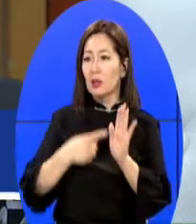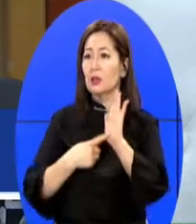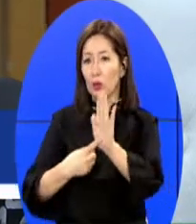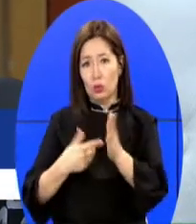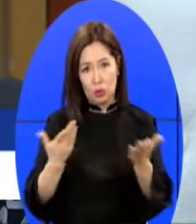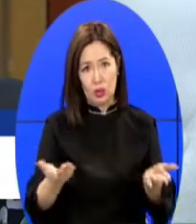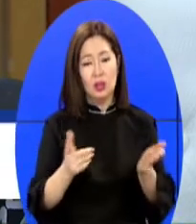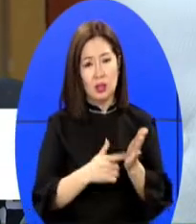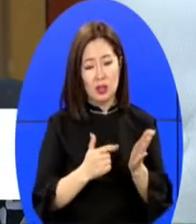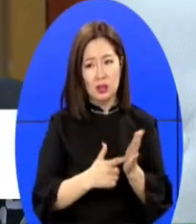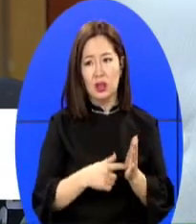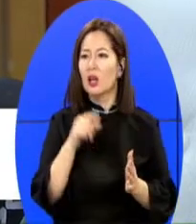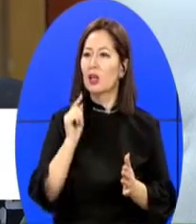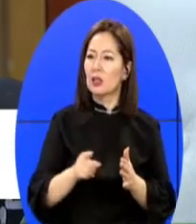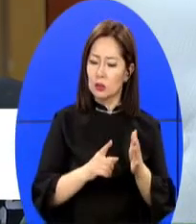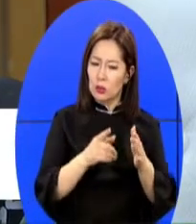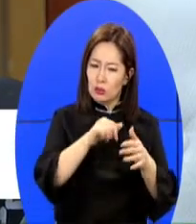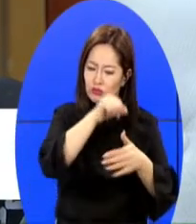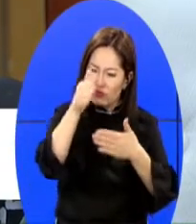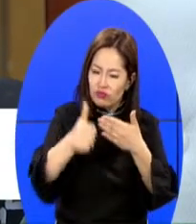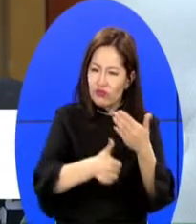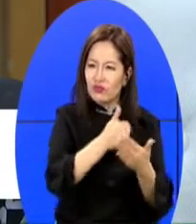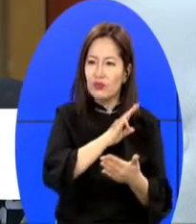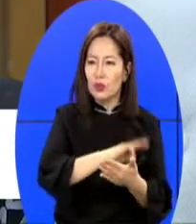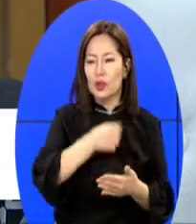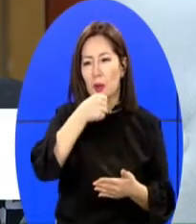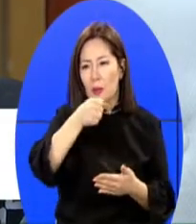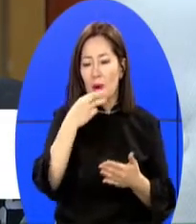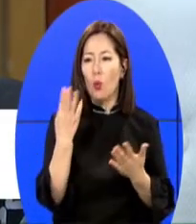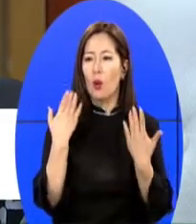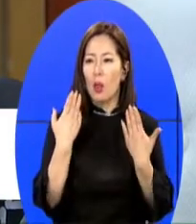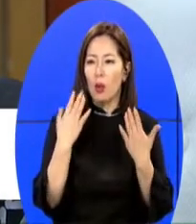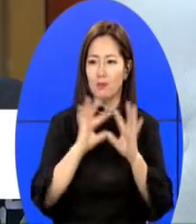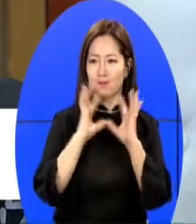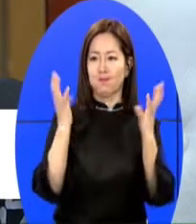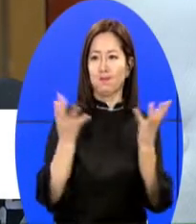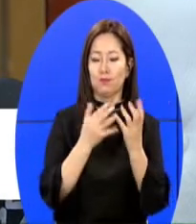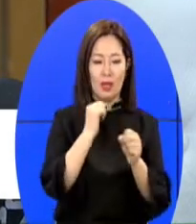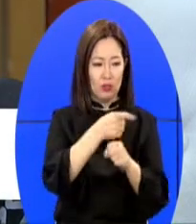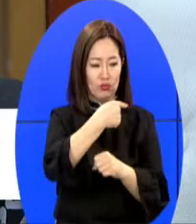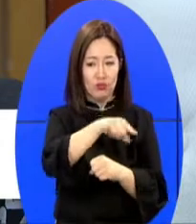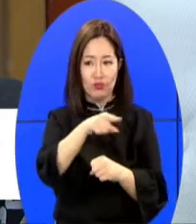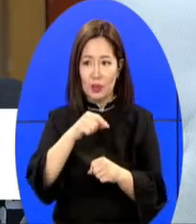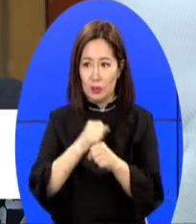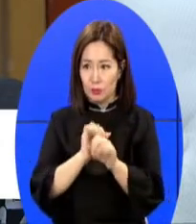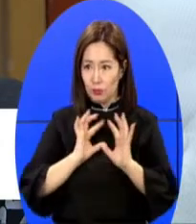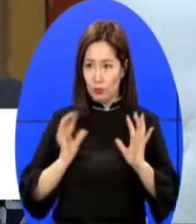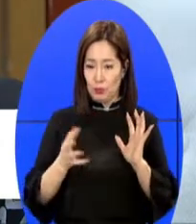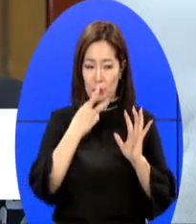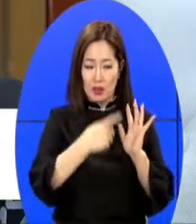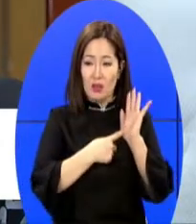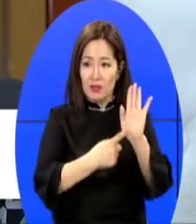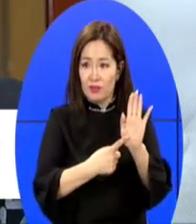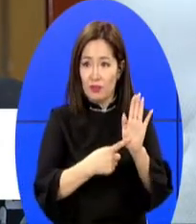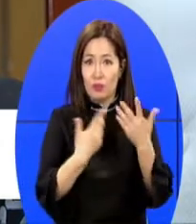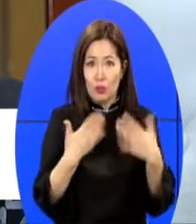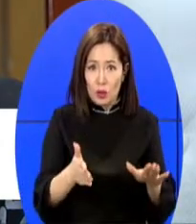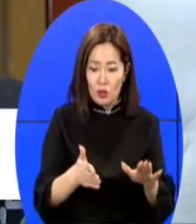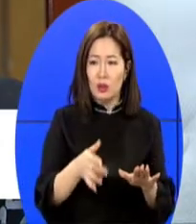энэ их суулжийн төвшинг ханхын төлөө энэ хевлийн хурлыг холбогдох бүх албан тушаалтнууд нь байж байгаа та бүхэнд мэдээлэл өгөх